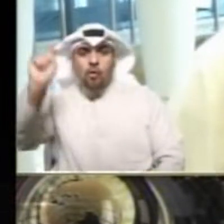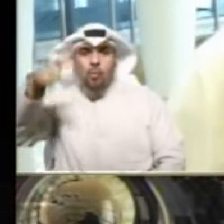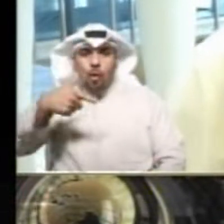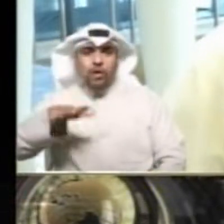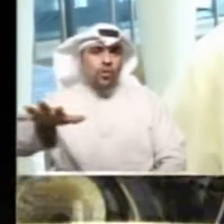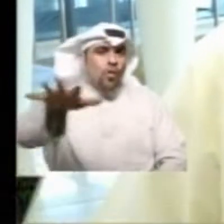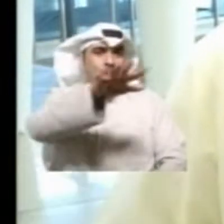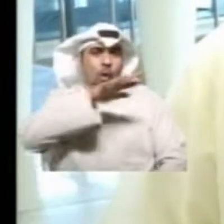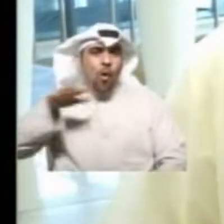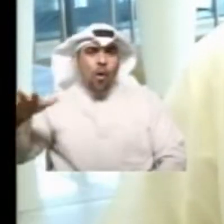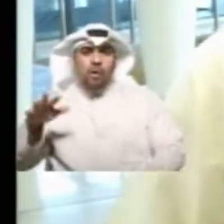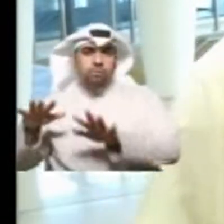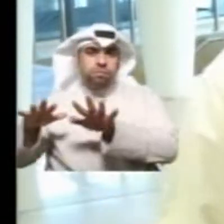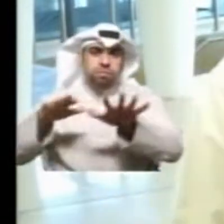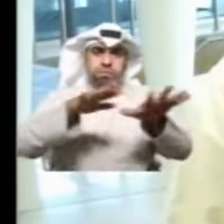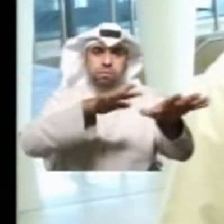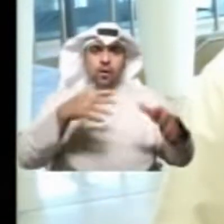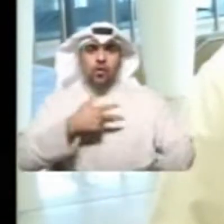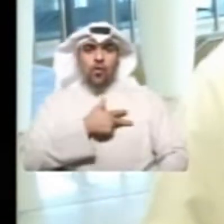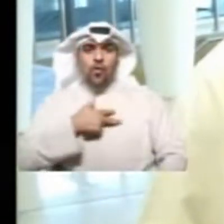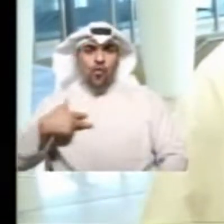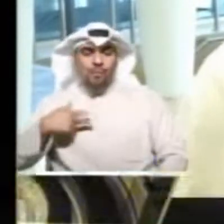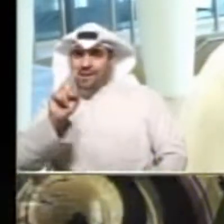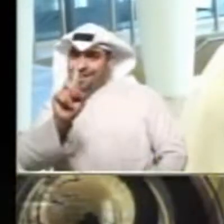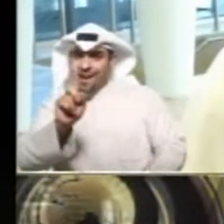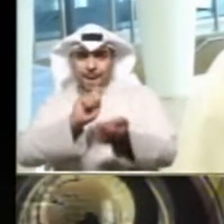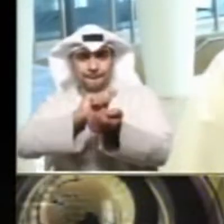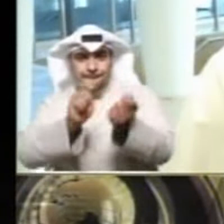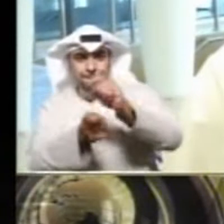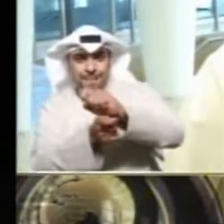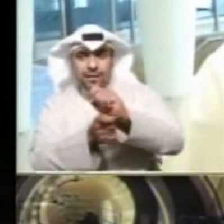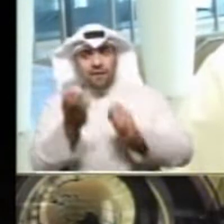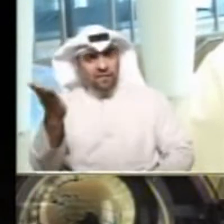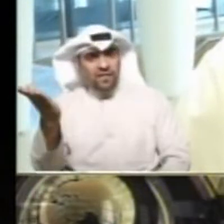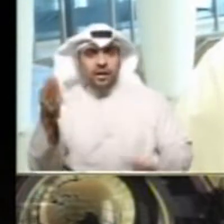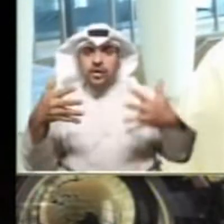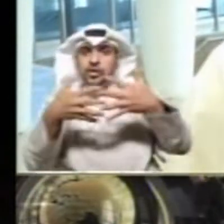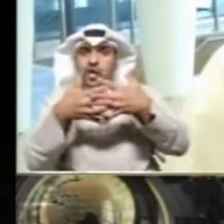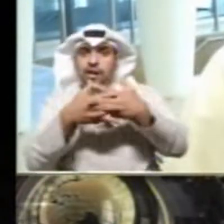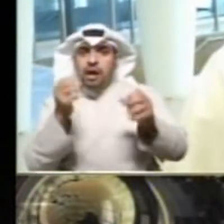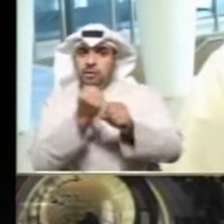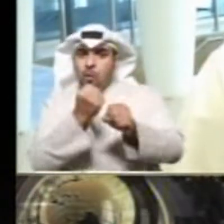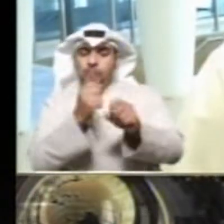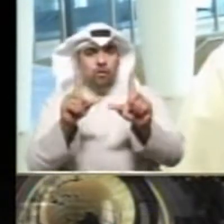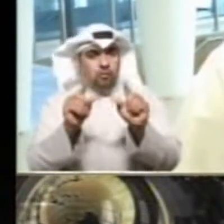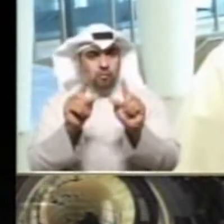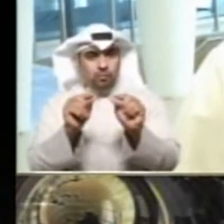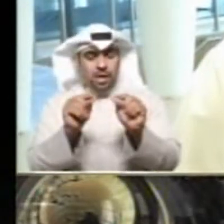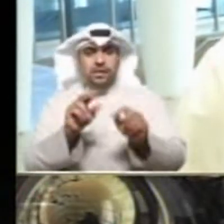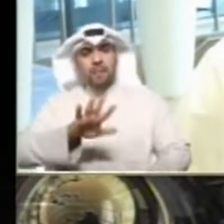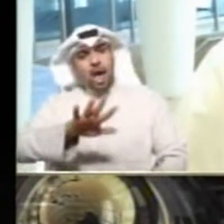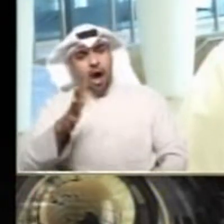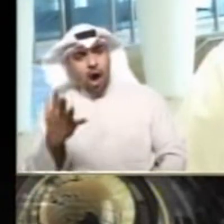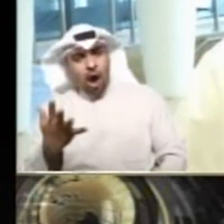للداخلين سوق العمل من التوجه من القطاع الحكومي إلى التوجه للقطاع الخاص أو خوض غمار المشاريع